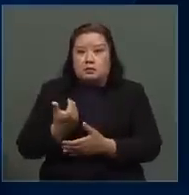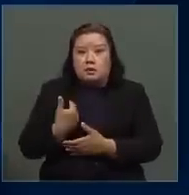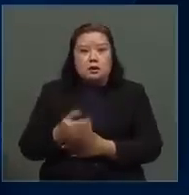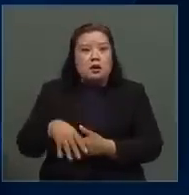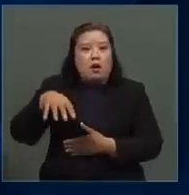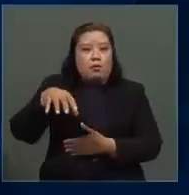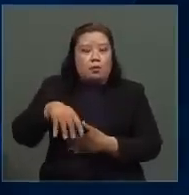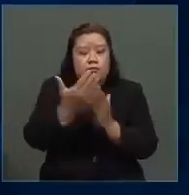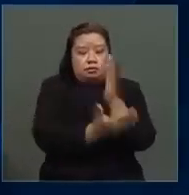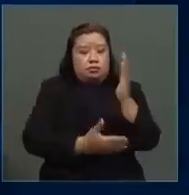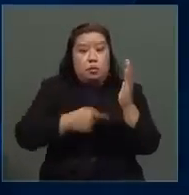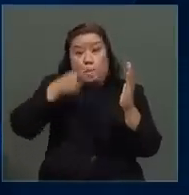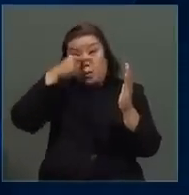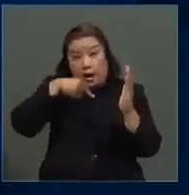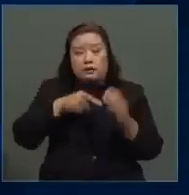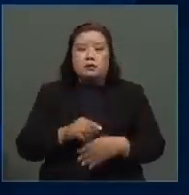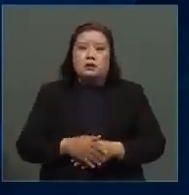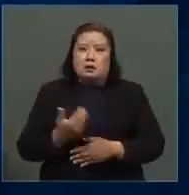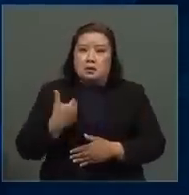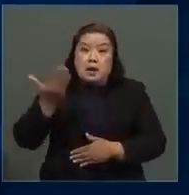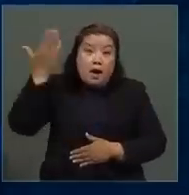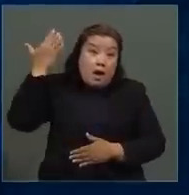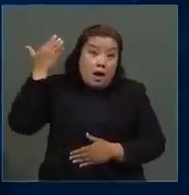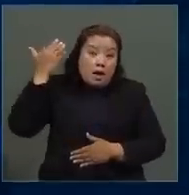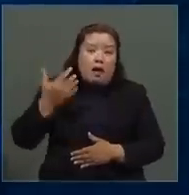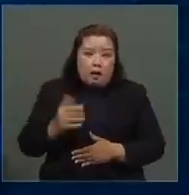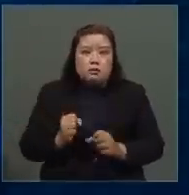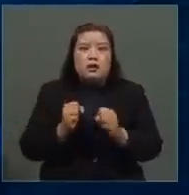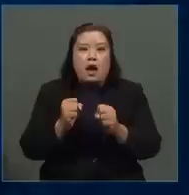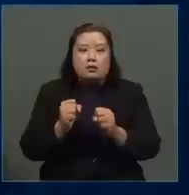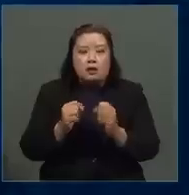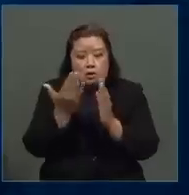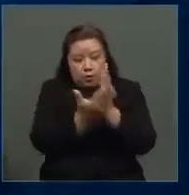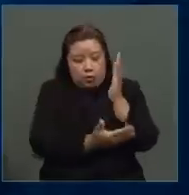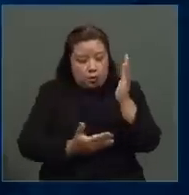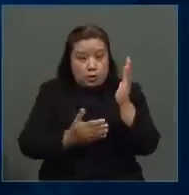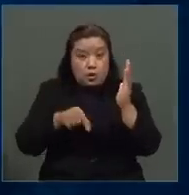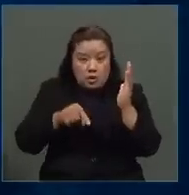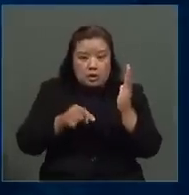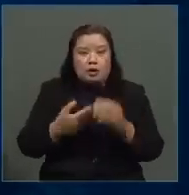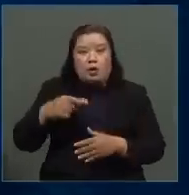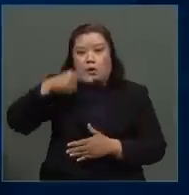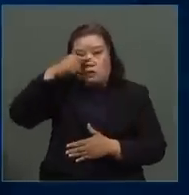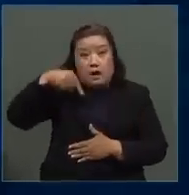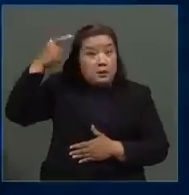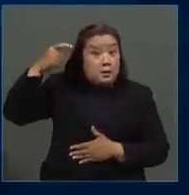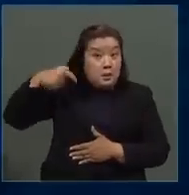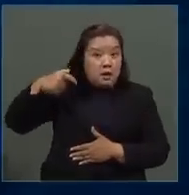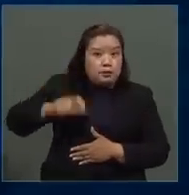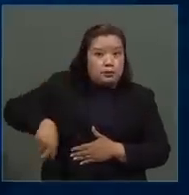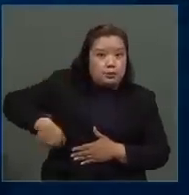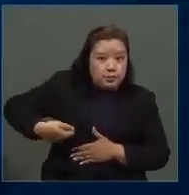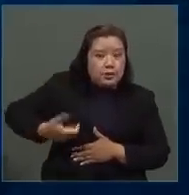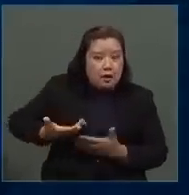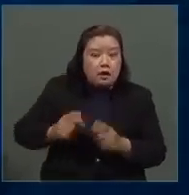คงตามแนวชายแดนก่อนหน้านี้เราเฝ้าระวังเข้มข้นในส่วนของชายแดนพม่านะคะแต่ตอนนี้เนี่ย